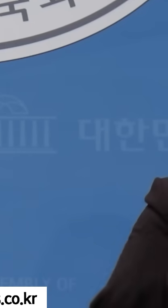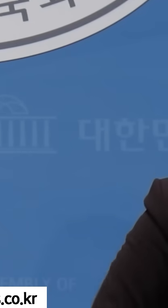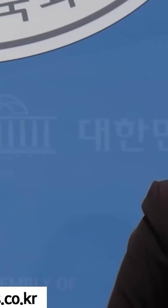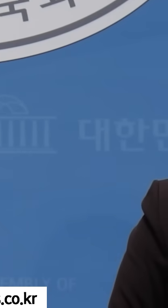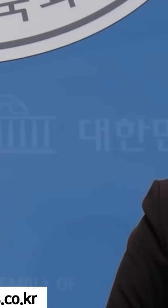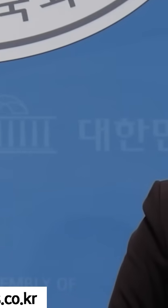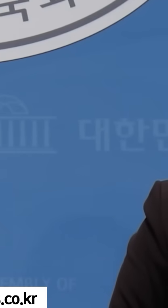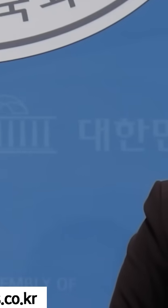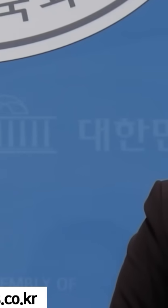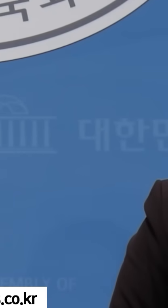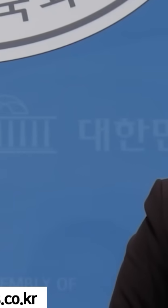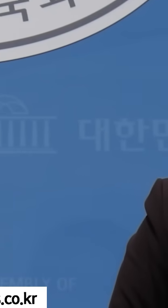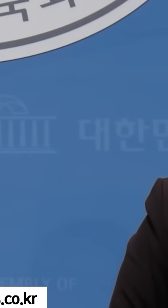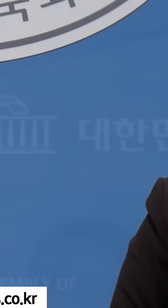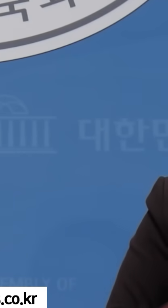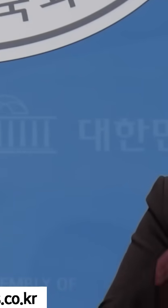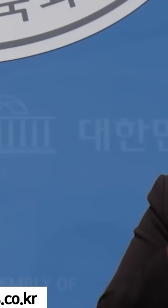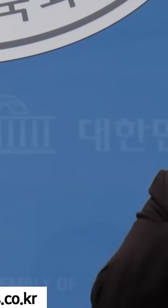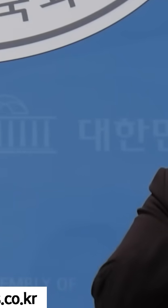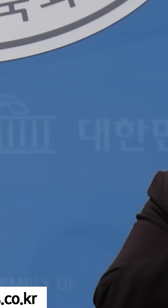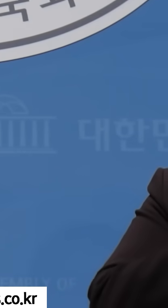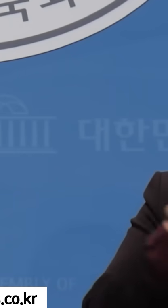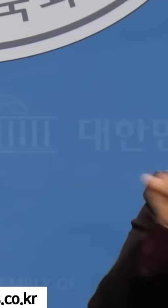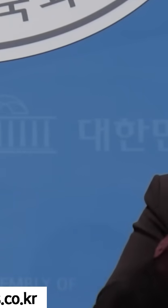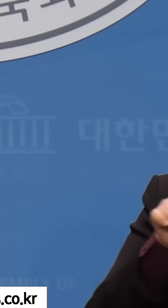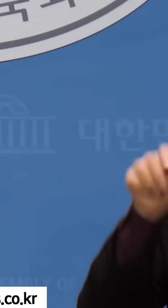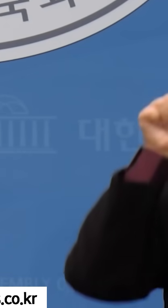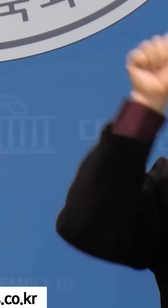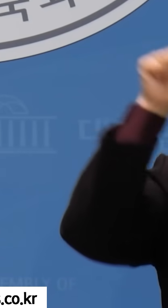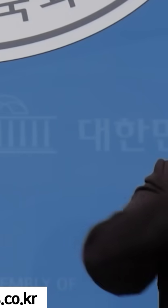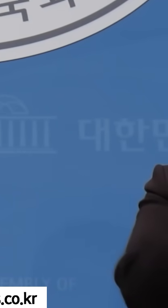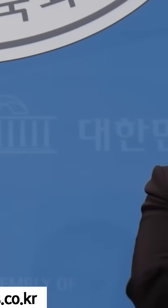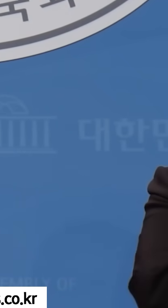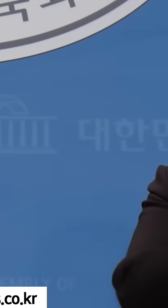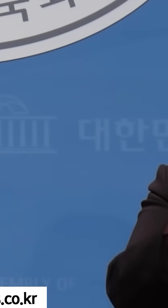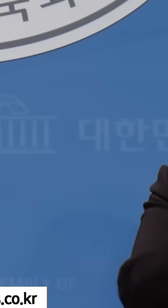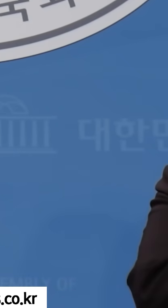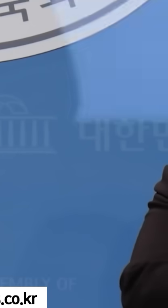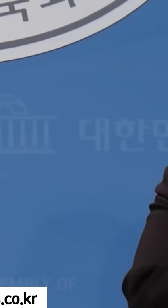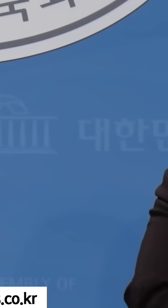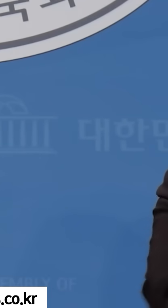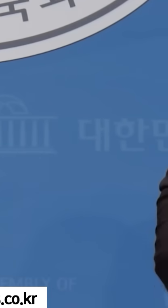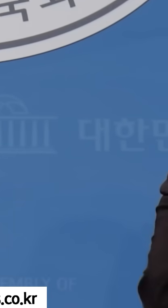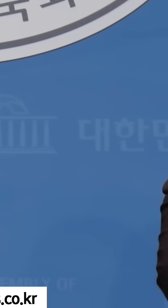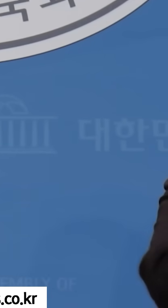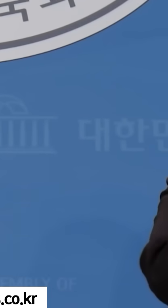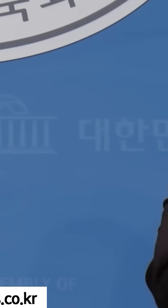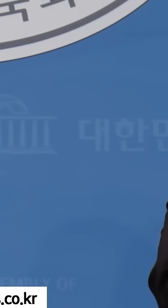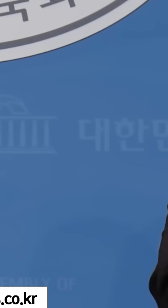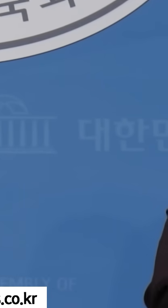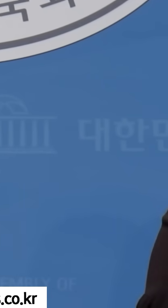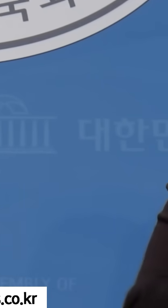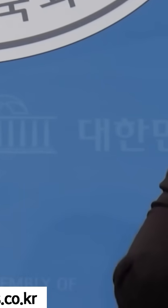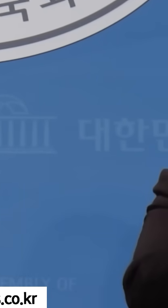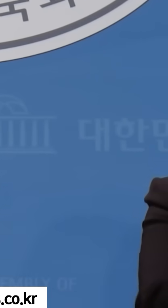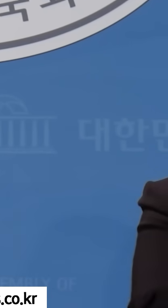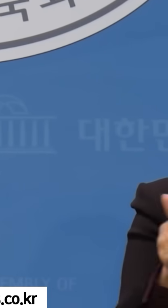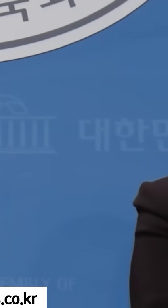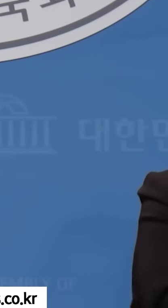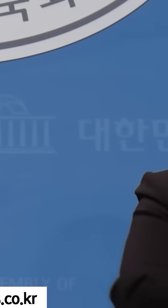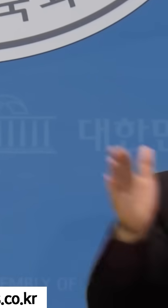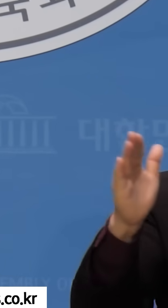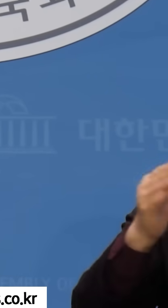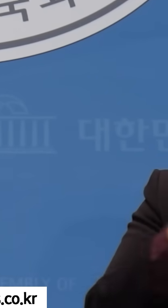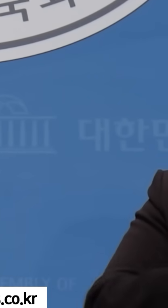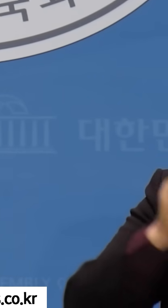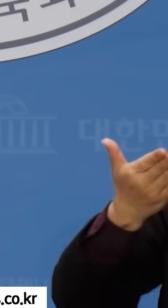그 소리는 바로 운동권 특권 정치 청산이 시작된다는 바로 가슴